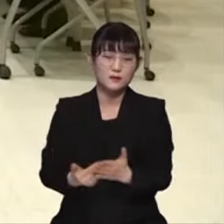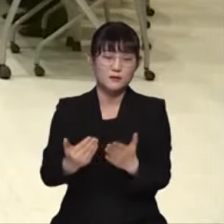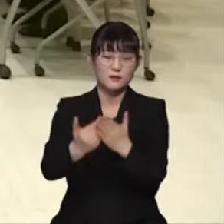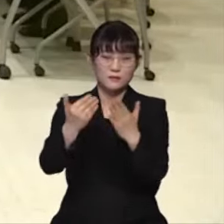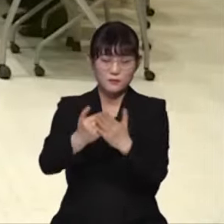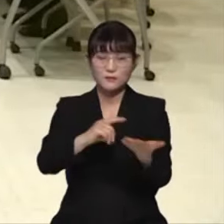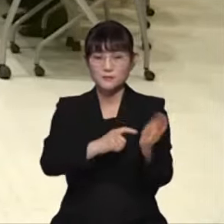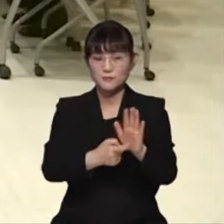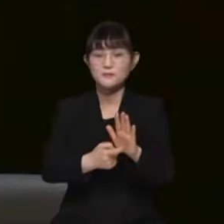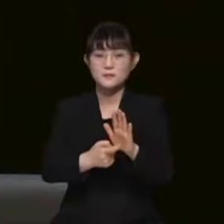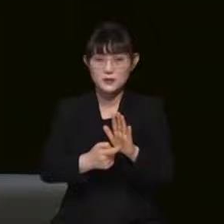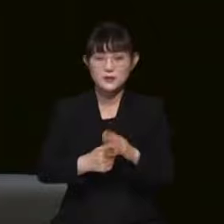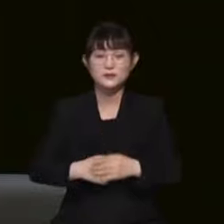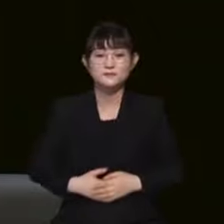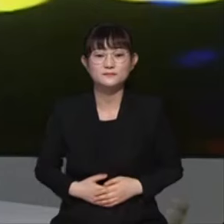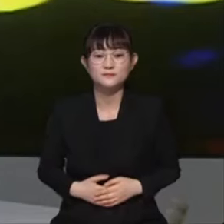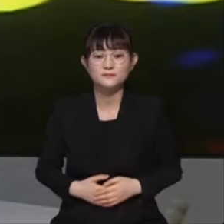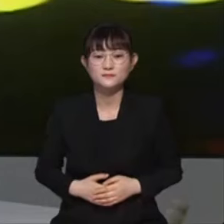성장하겠다고 밝혔습니다.